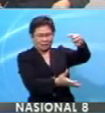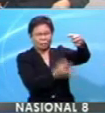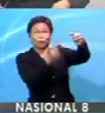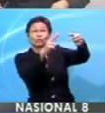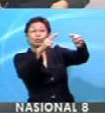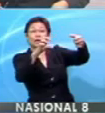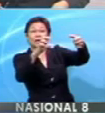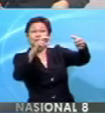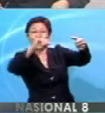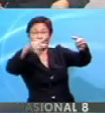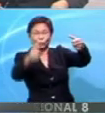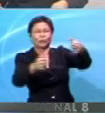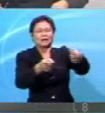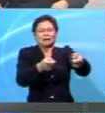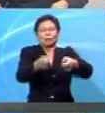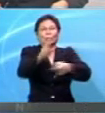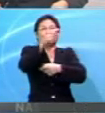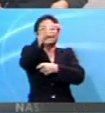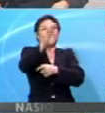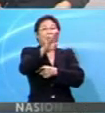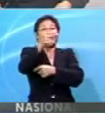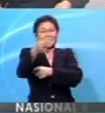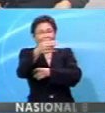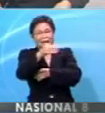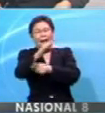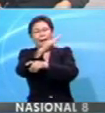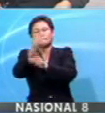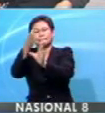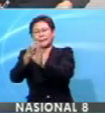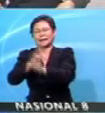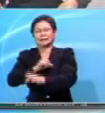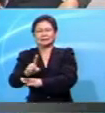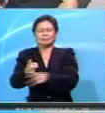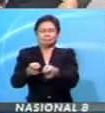di bawah kelolaanembaga ke tabung Haji th dan Bank